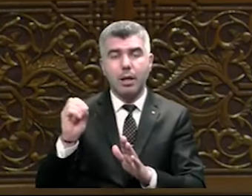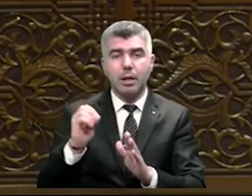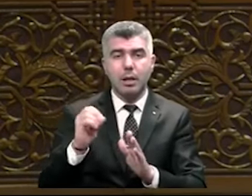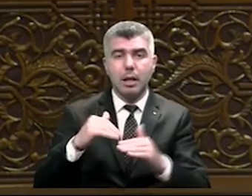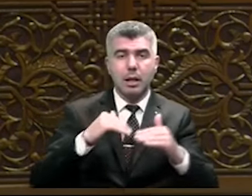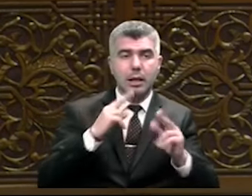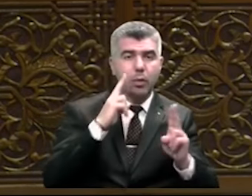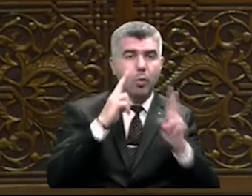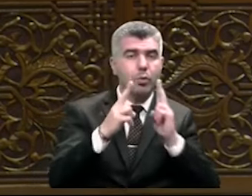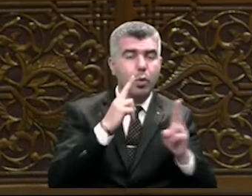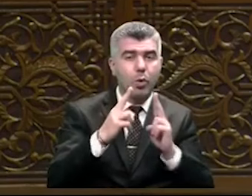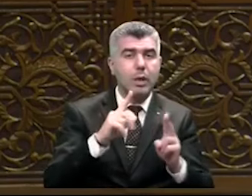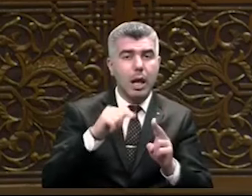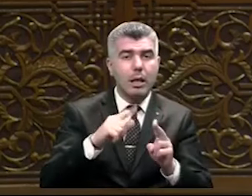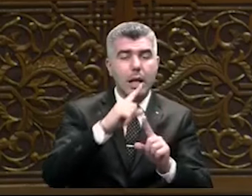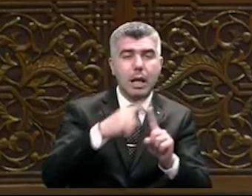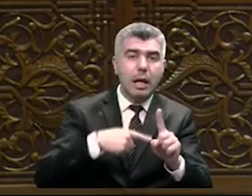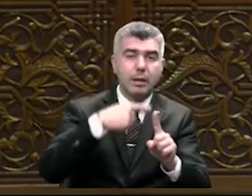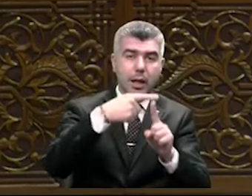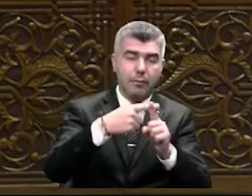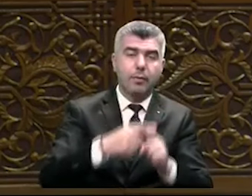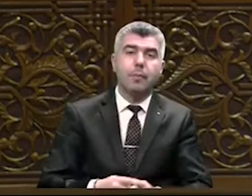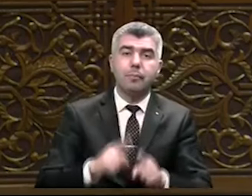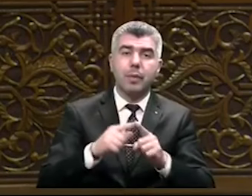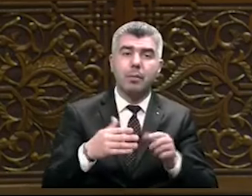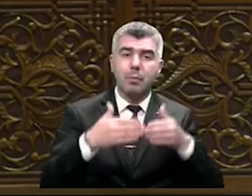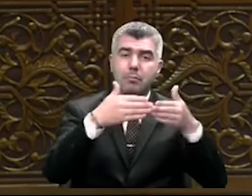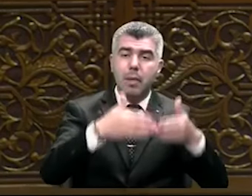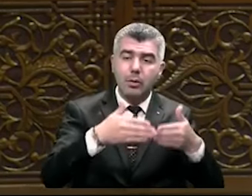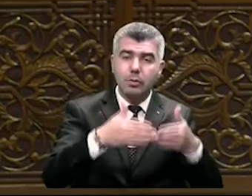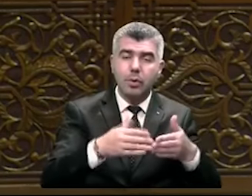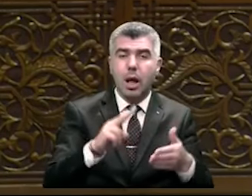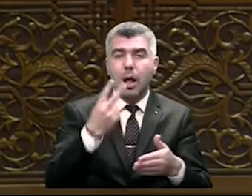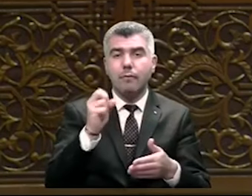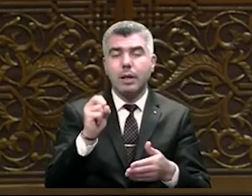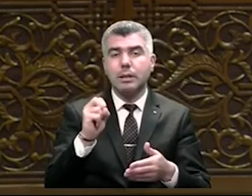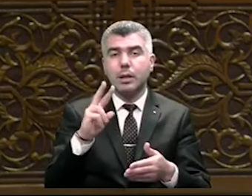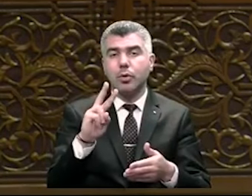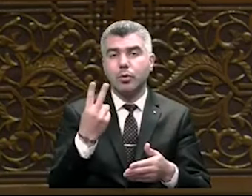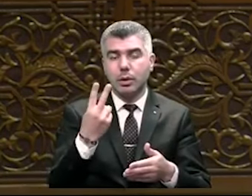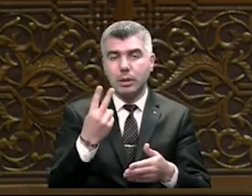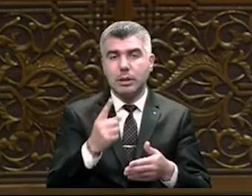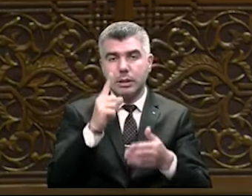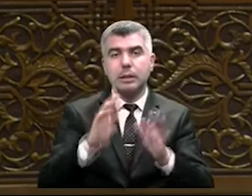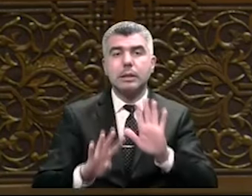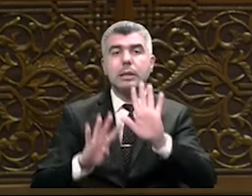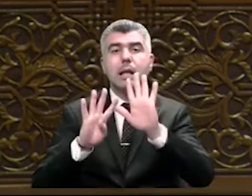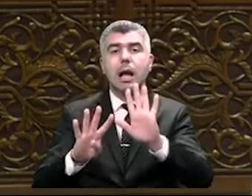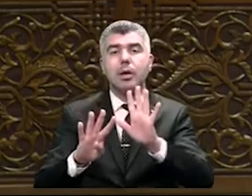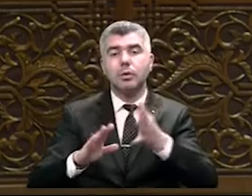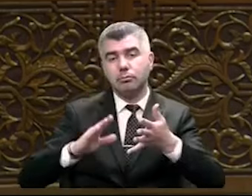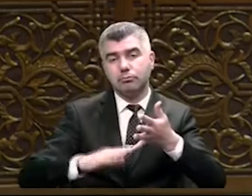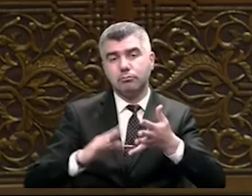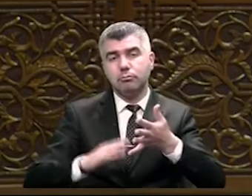الطرق السياره بالاضافه الى الموانئ اللي احتلت في سنه 2022 الرتبه 19 في مؤشر الربط